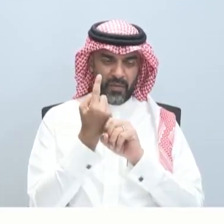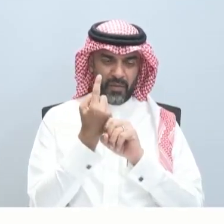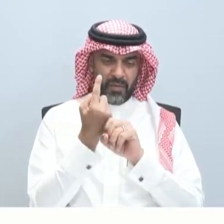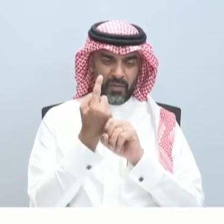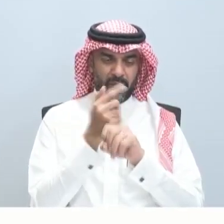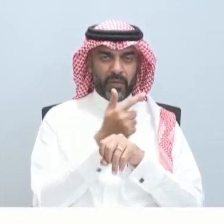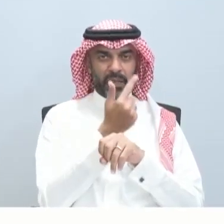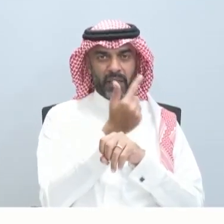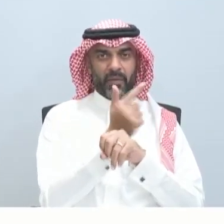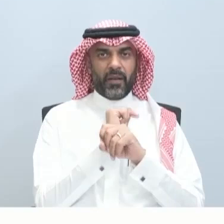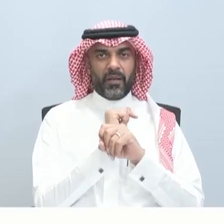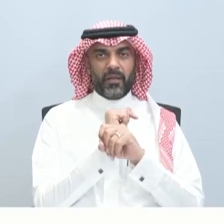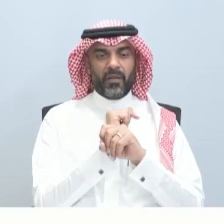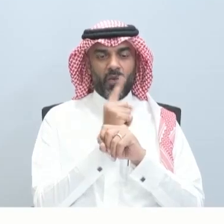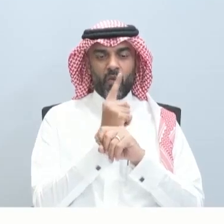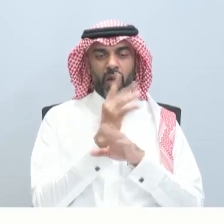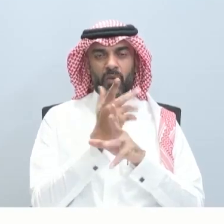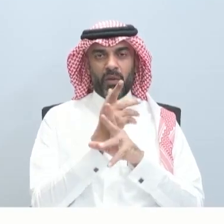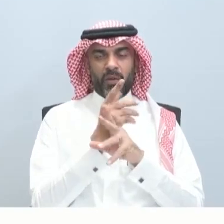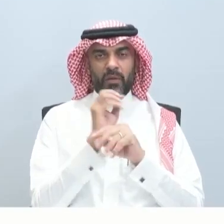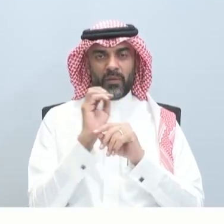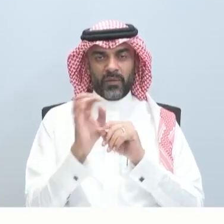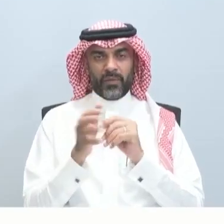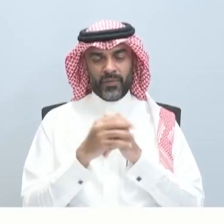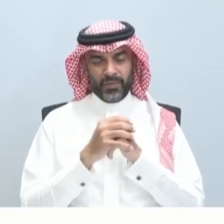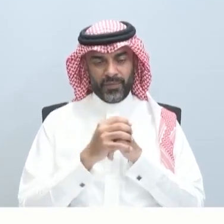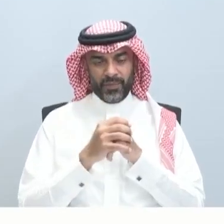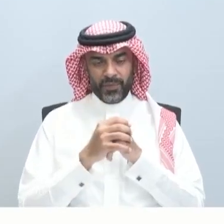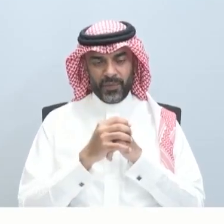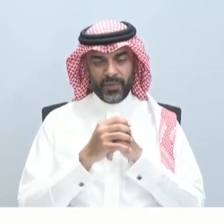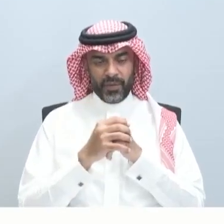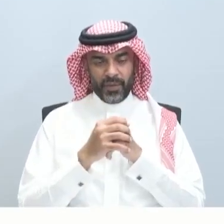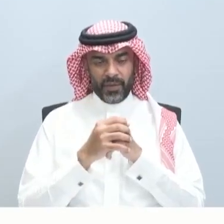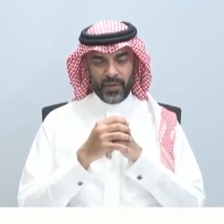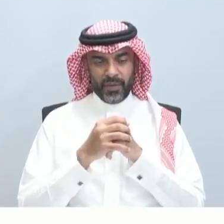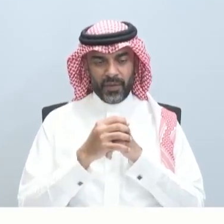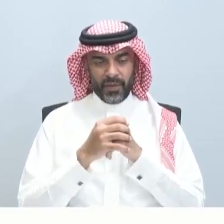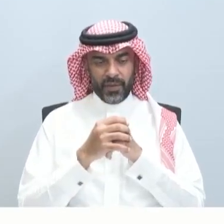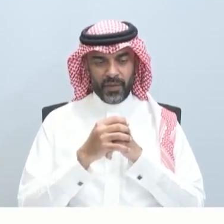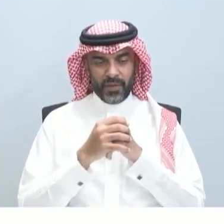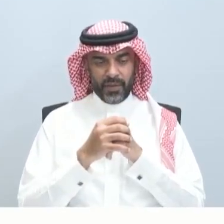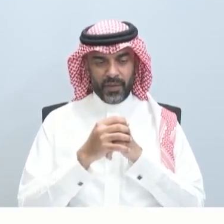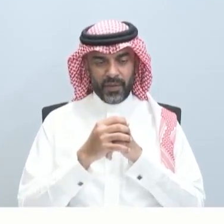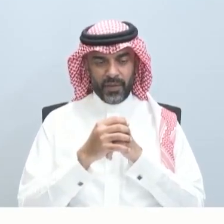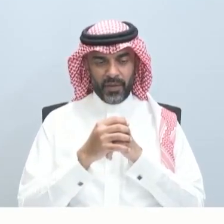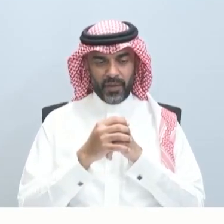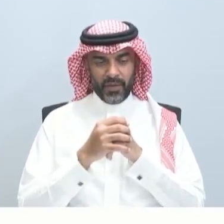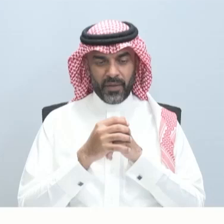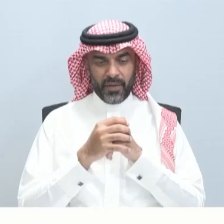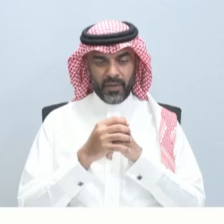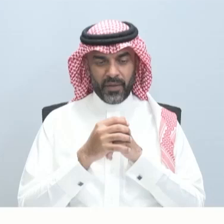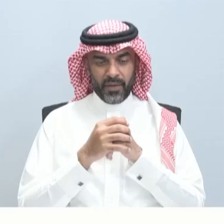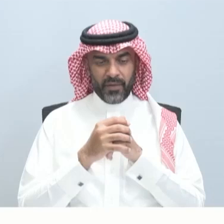يبقى سبعه طيب هذا الواحد ساعيد تجميعه بعشره في منزله اجزاء المئه فستكون هنا